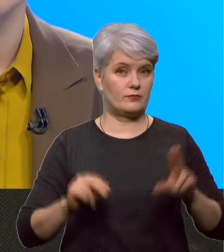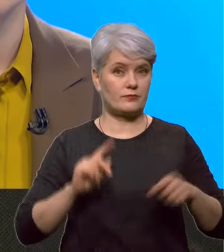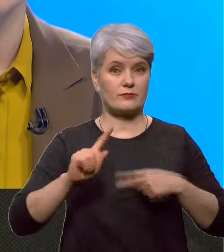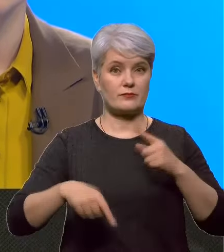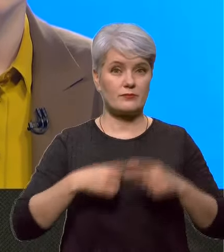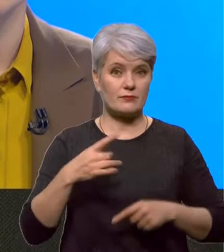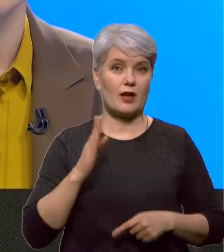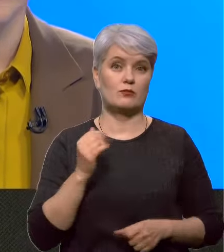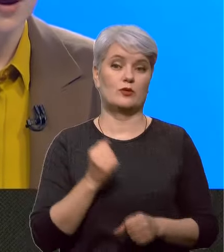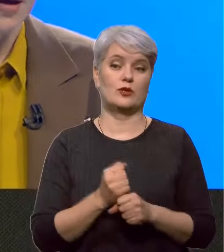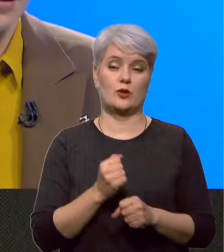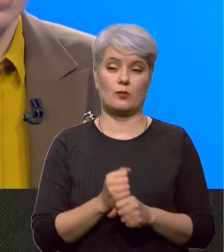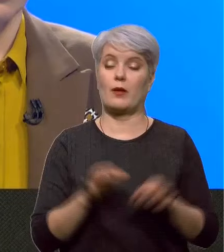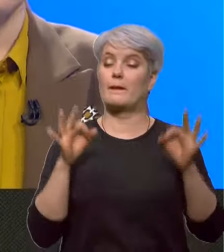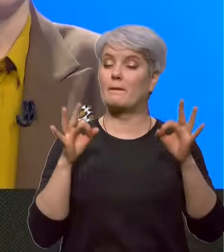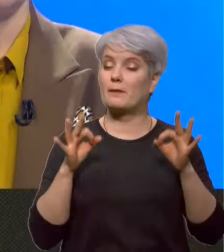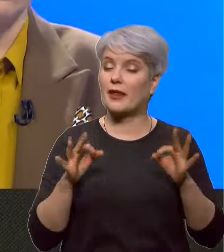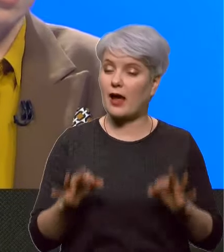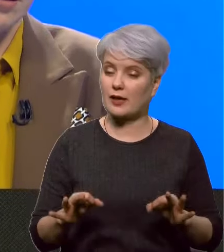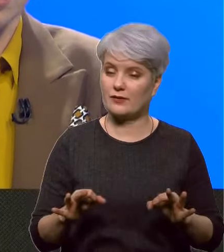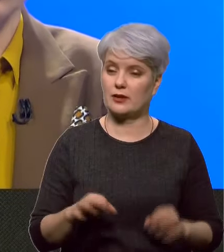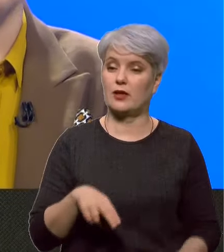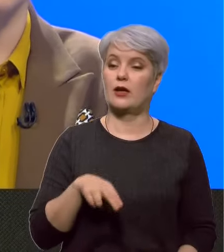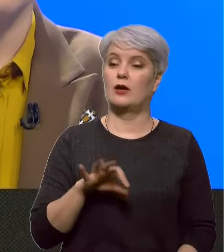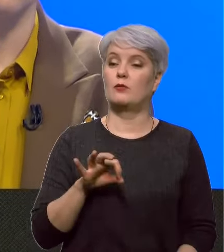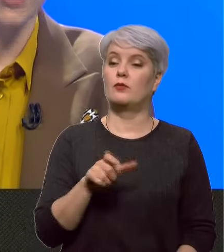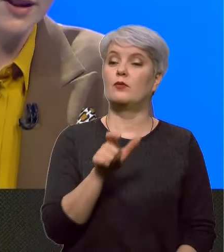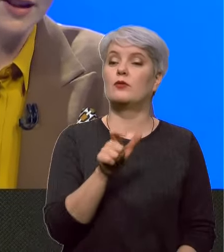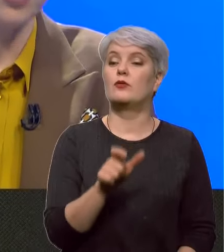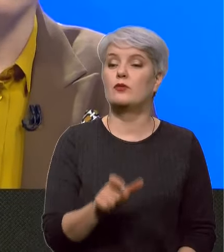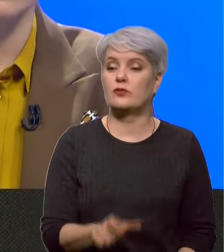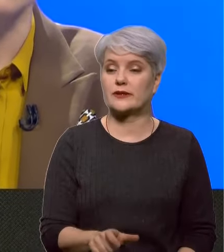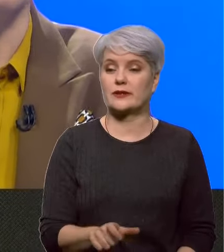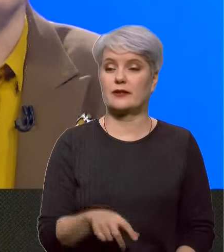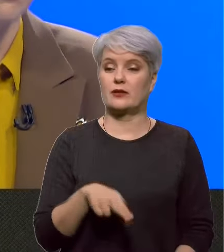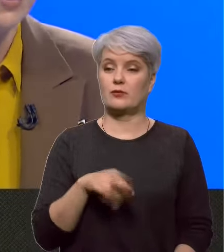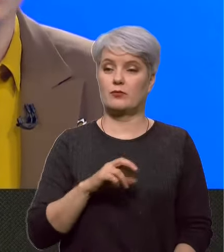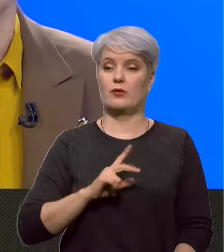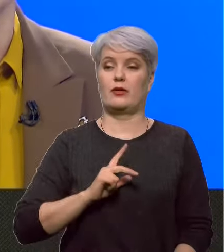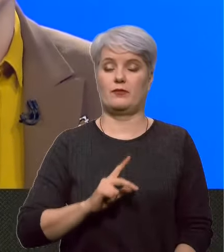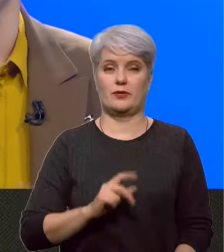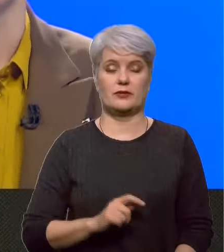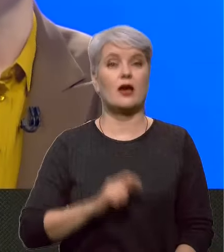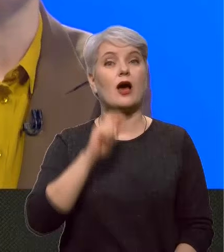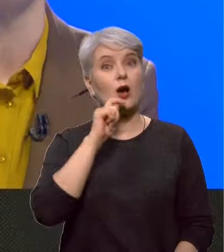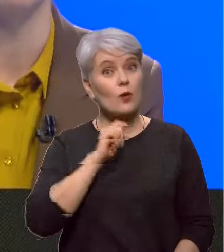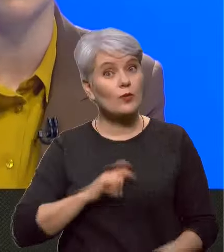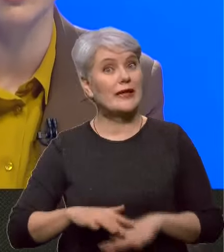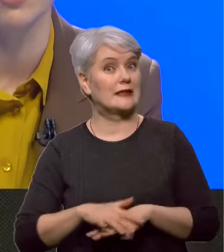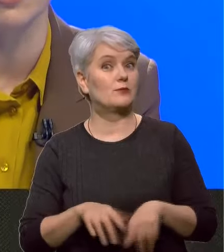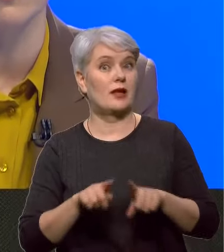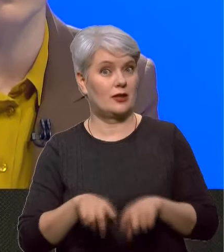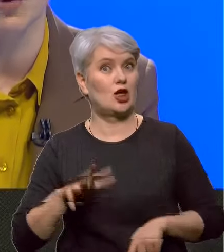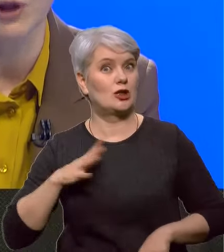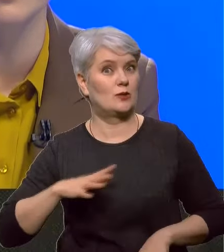буде зроблено все правильно, по-людськи, по-європейськи. Суспільство українське сподівається разом з вами. Дякую, пане Олексію, що